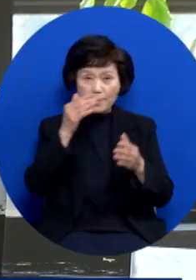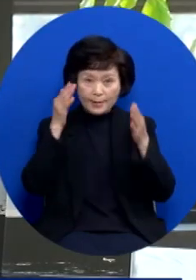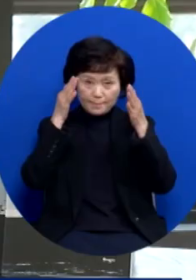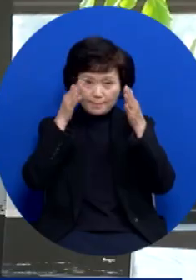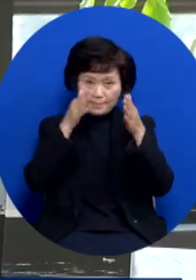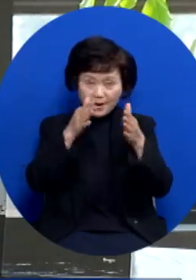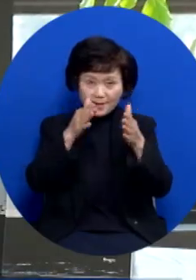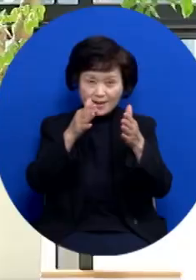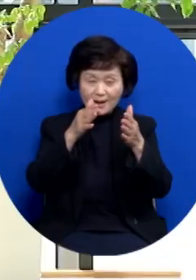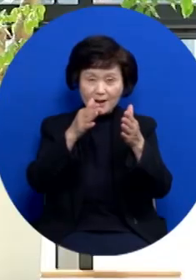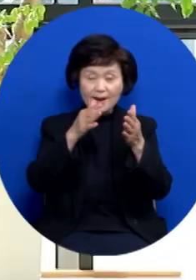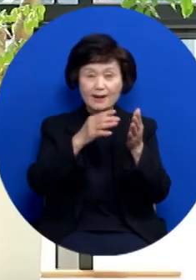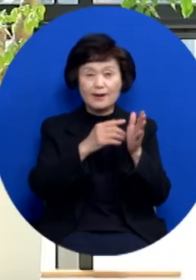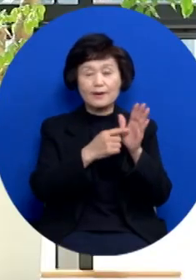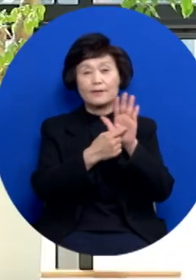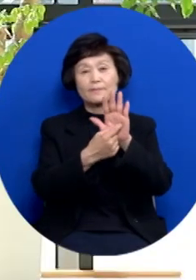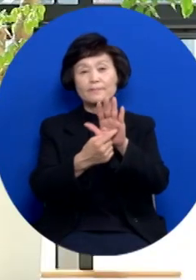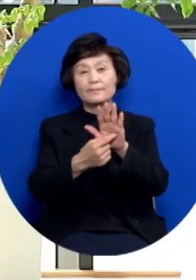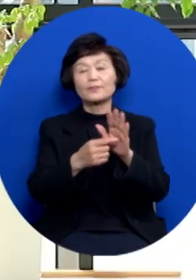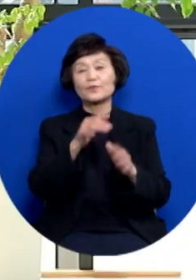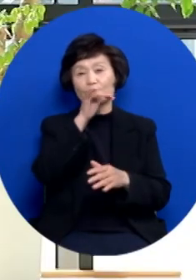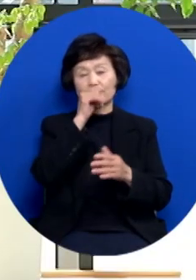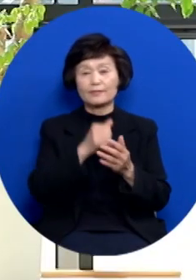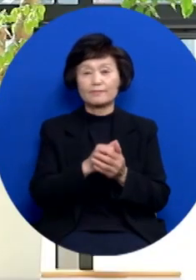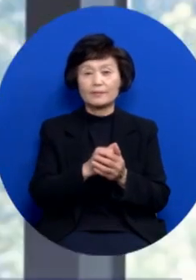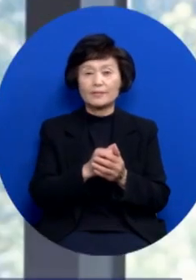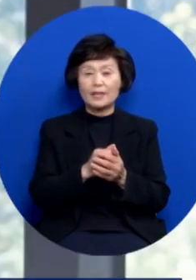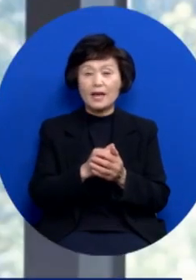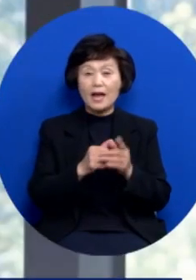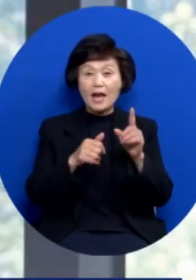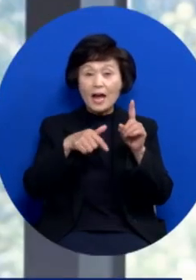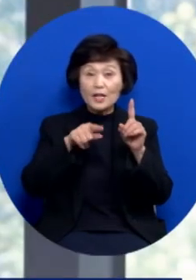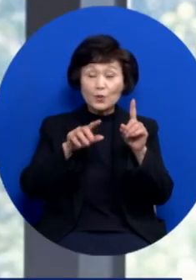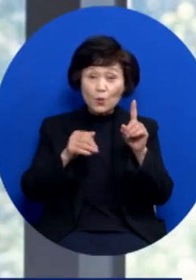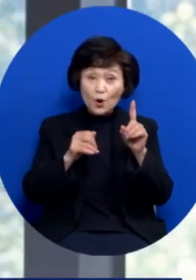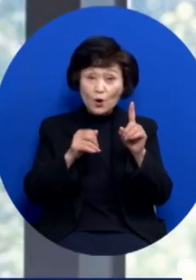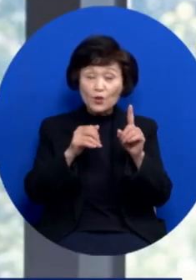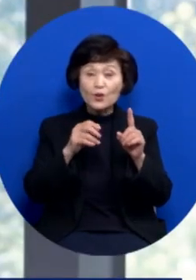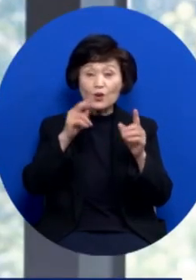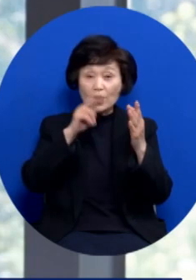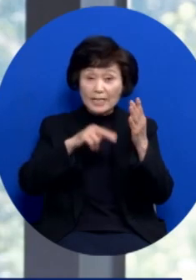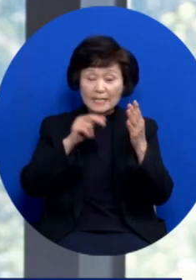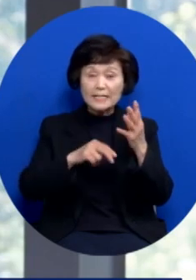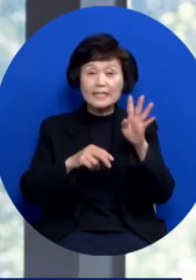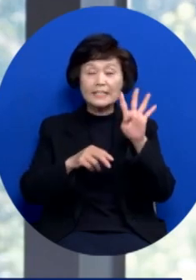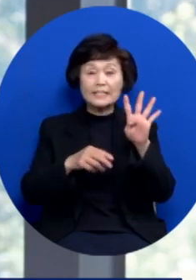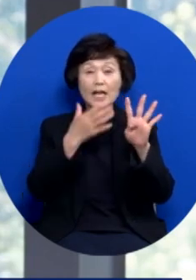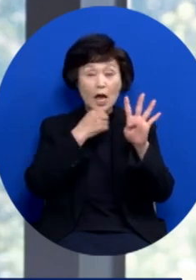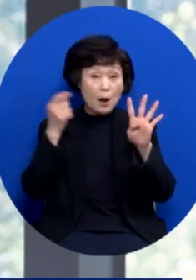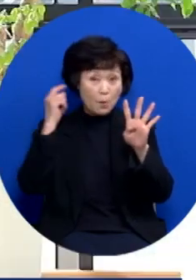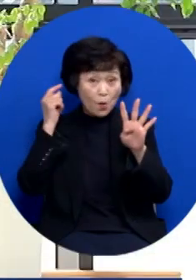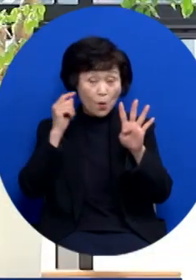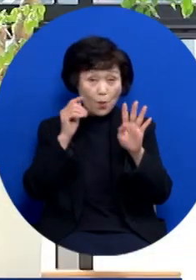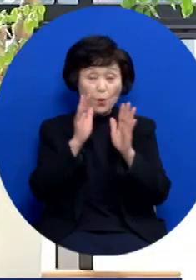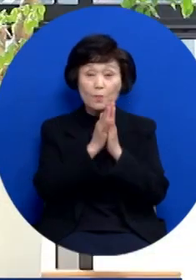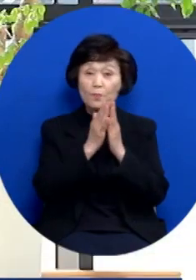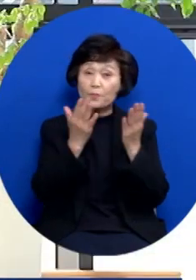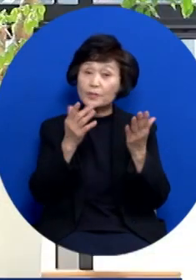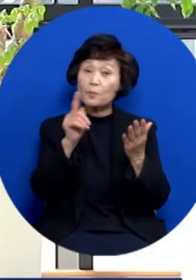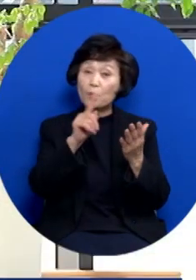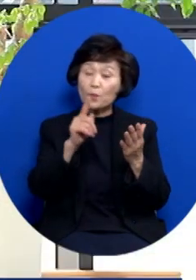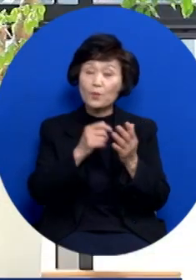해나가고 있습니다. 한 권으로 읽는 사복음서 예수라 하라를 집필하셨는데요. 어떤 책인가요?